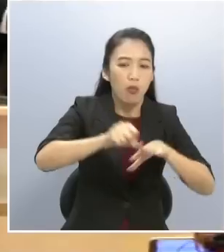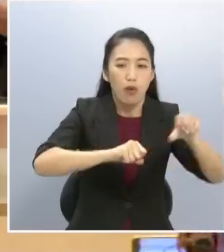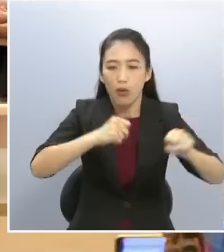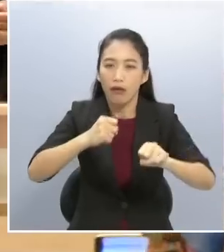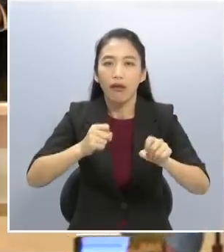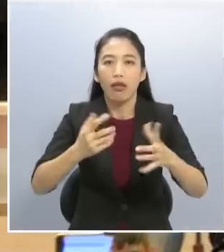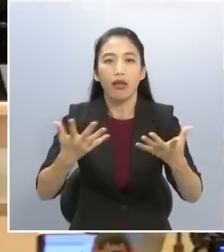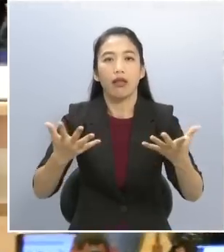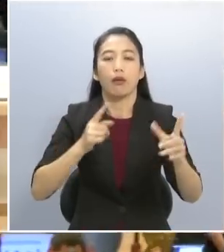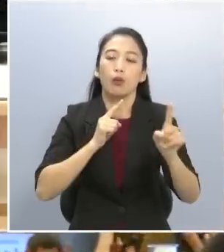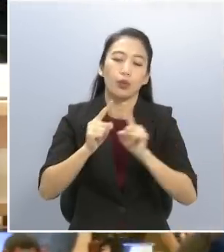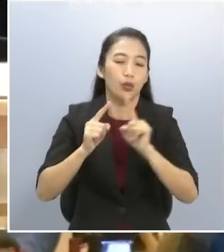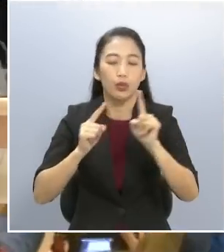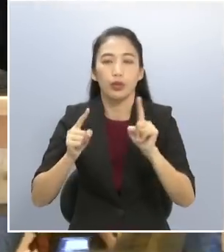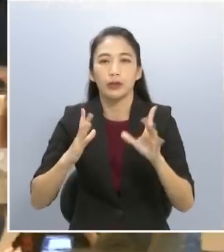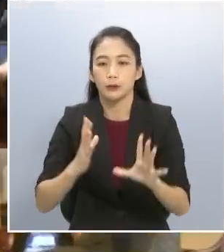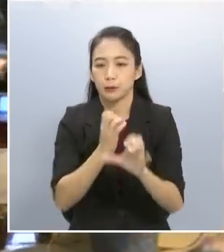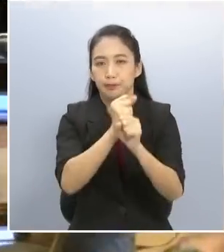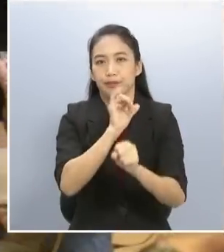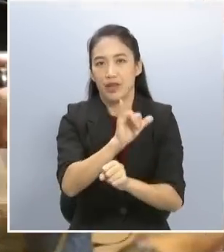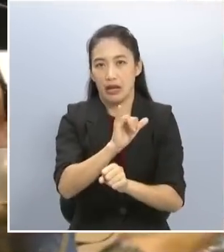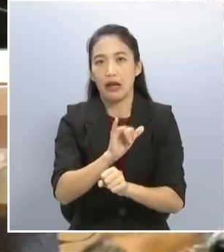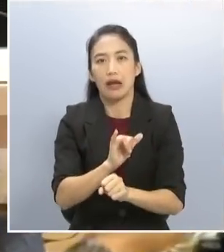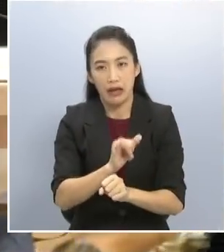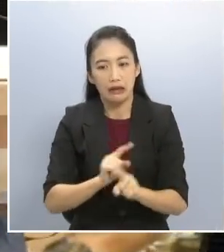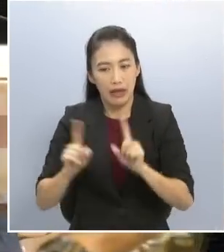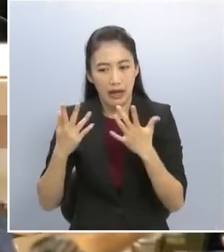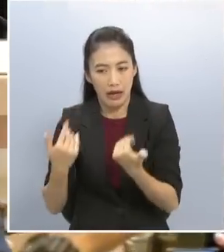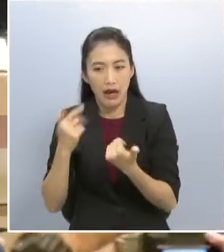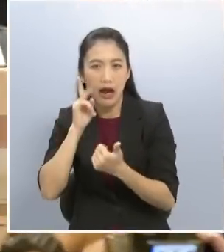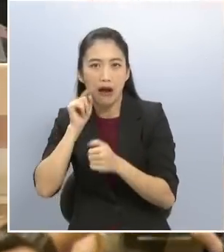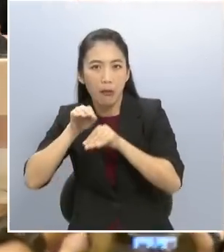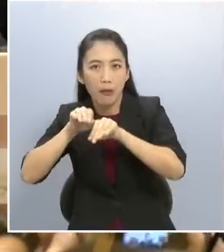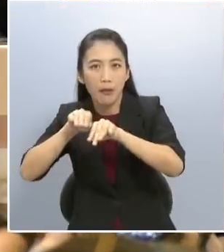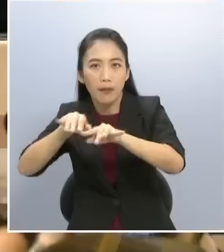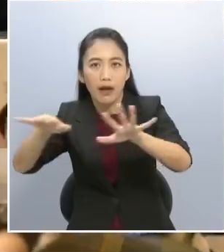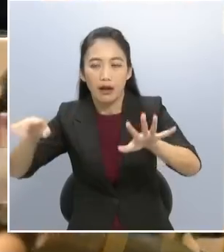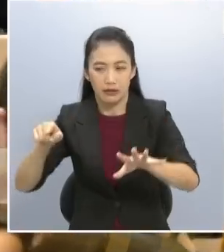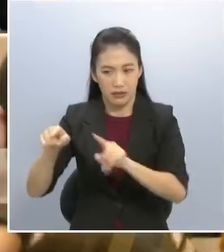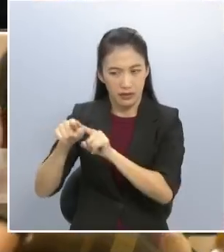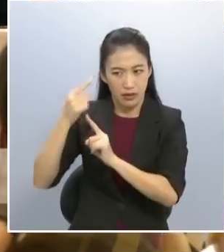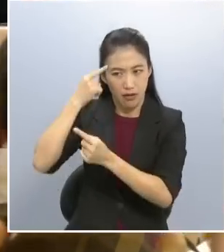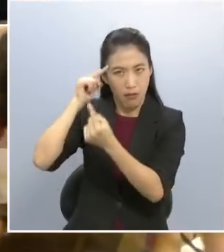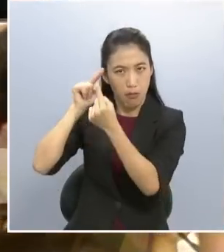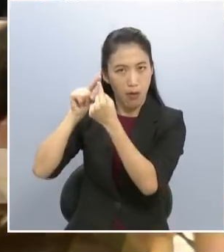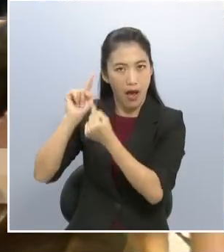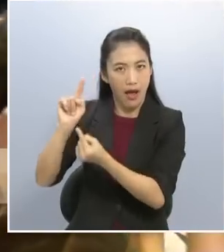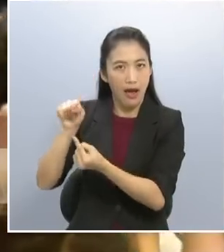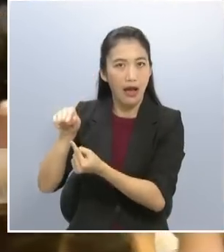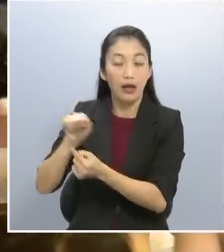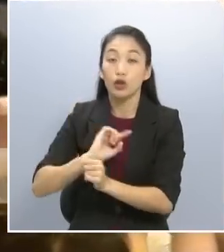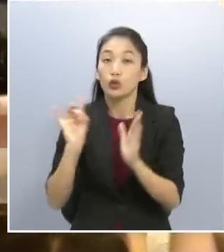คือไม่ได้มีการพูดจากการเลือกกระทรวงแต่มาปล่อยข่าวหวังอะไรสุดท้ายมีกระแสข่าว